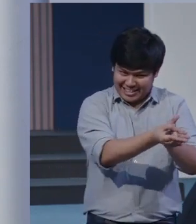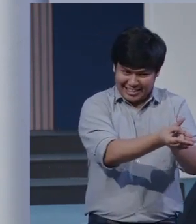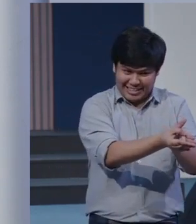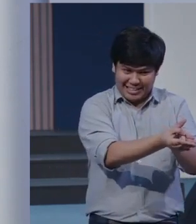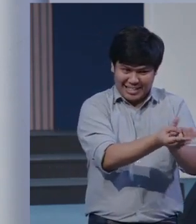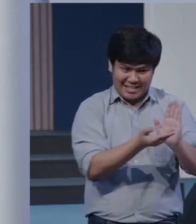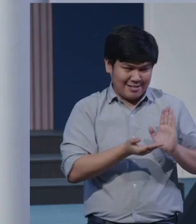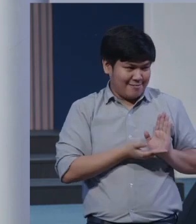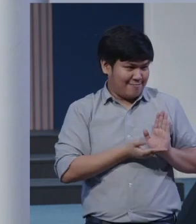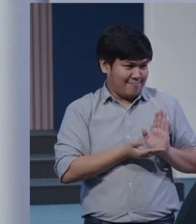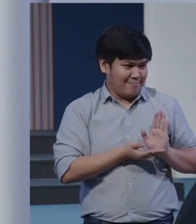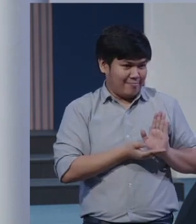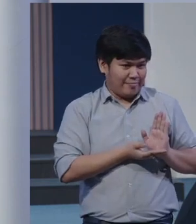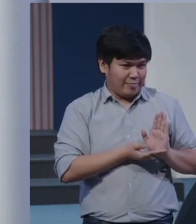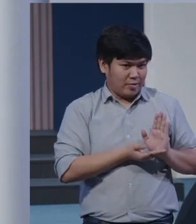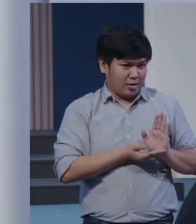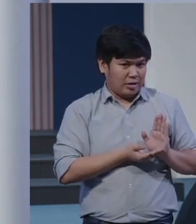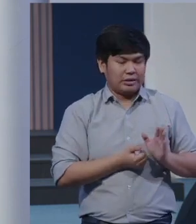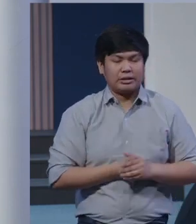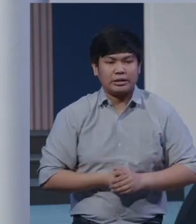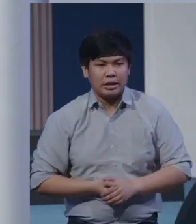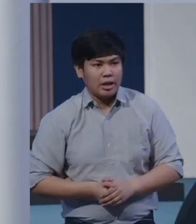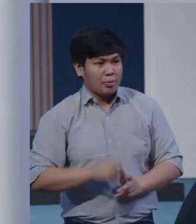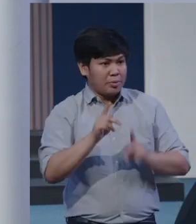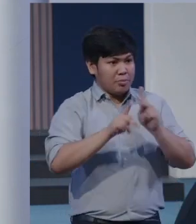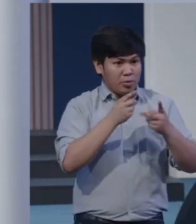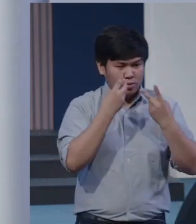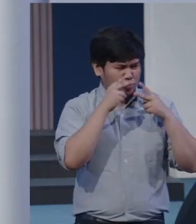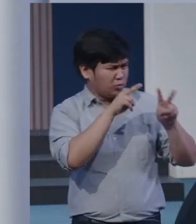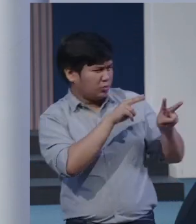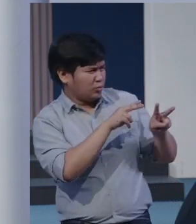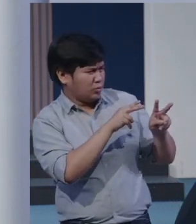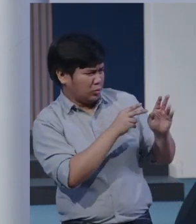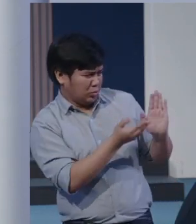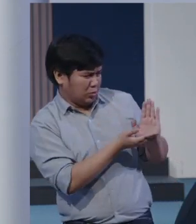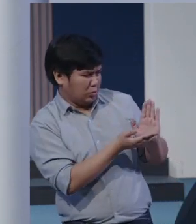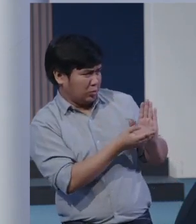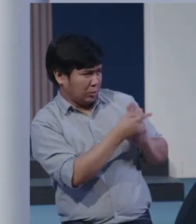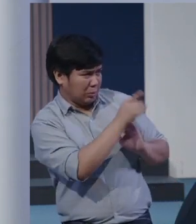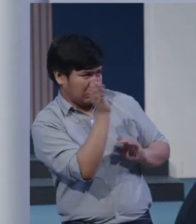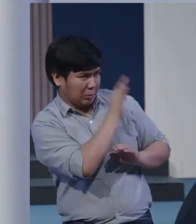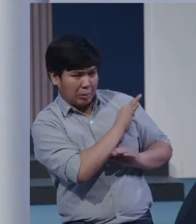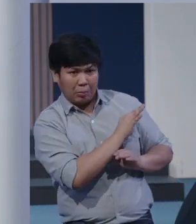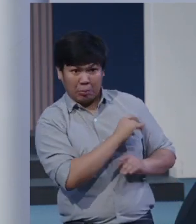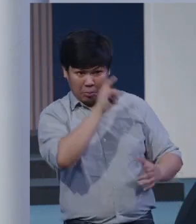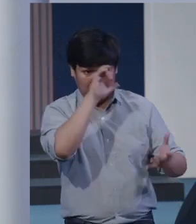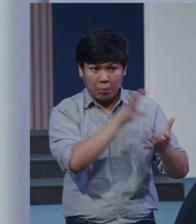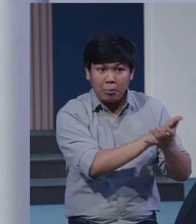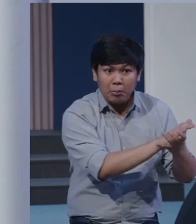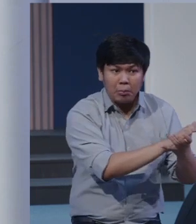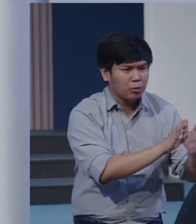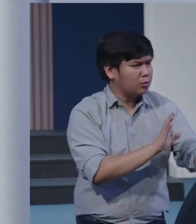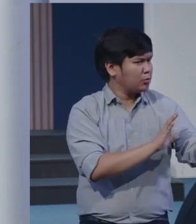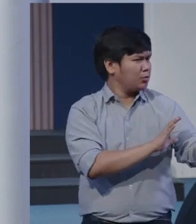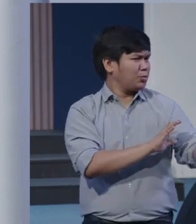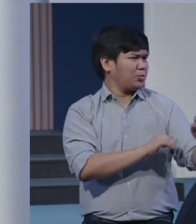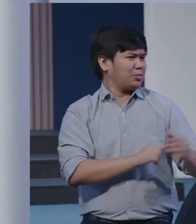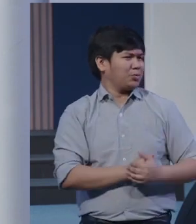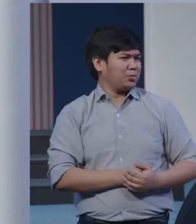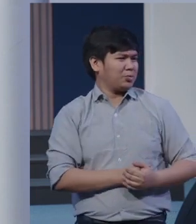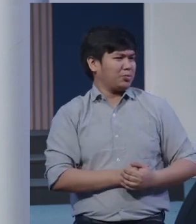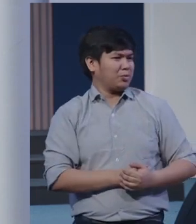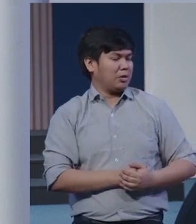ang realidad ang realidad nakikita sa ebidensya No but a false Witness utters